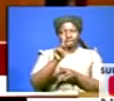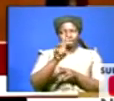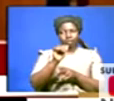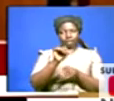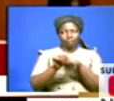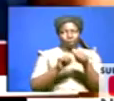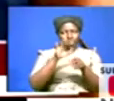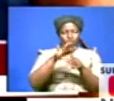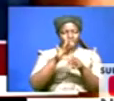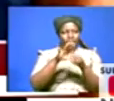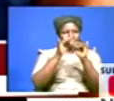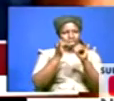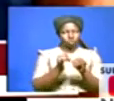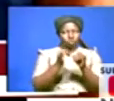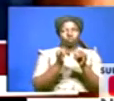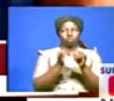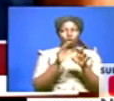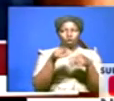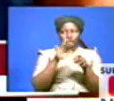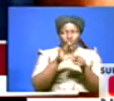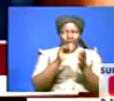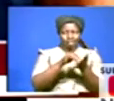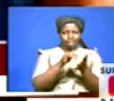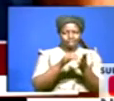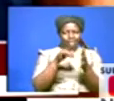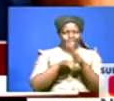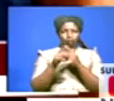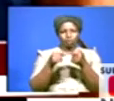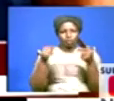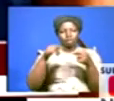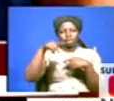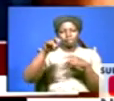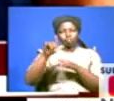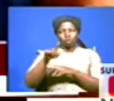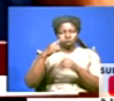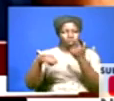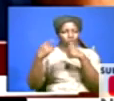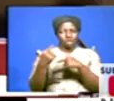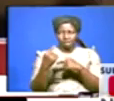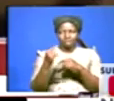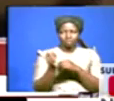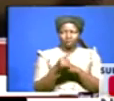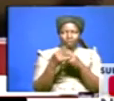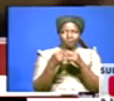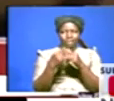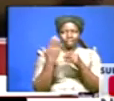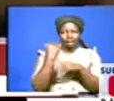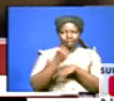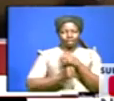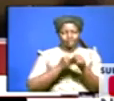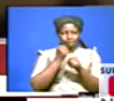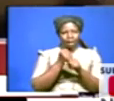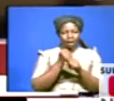yake ya kupinga ushindi wa gavana Paul Otuoma kwenye uchaguzi mkuu wa Agosti 8 mwaka jana. Akitoa uamuzi